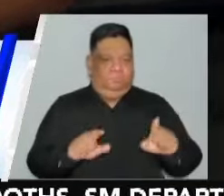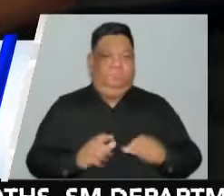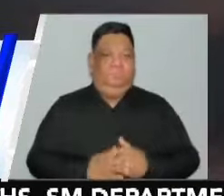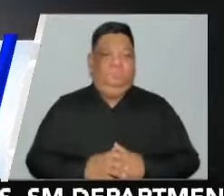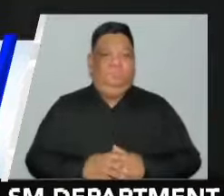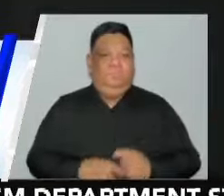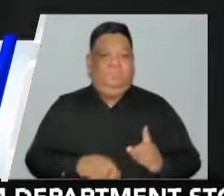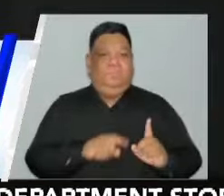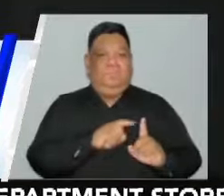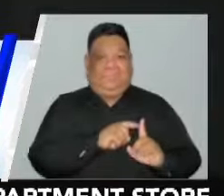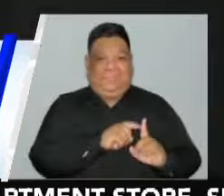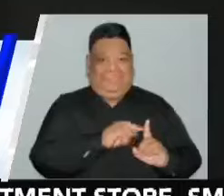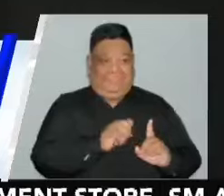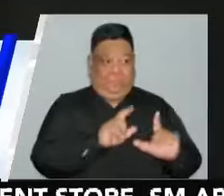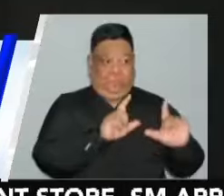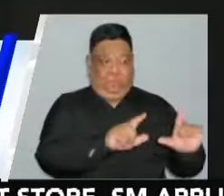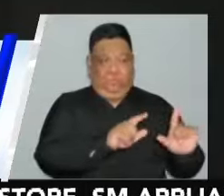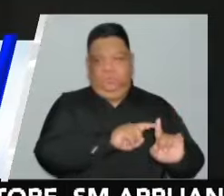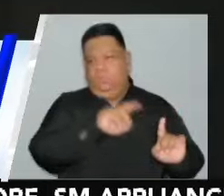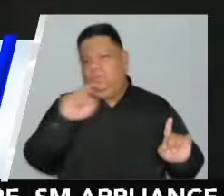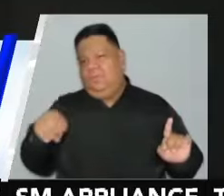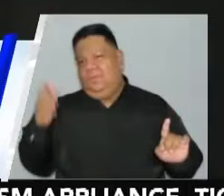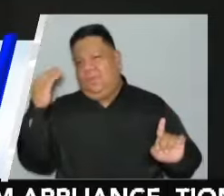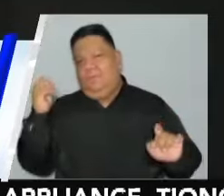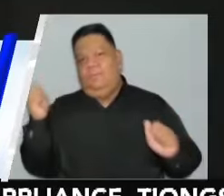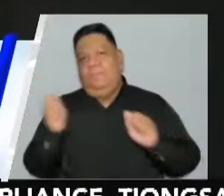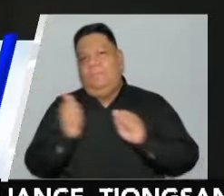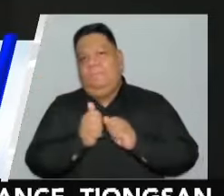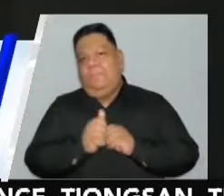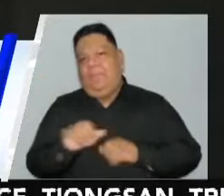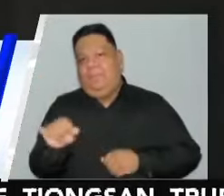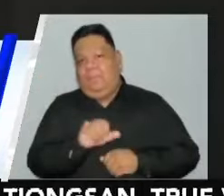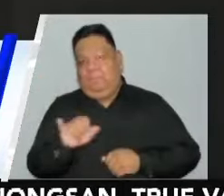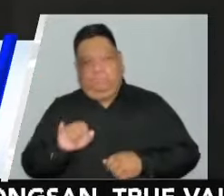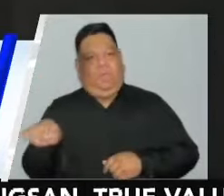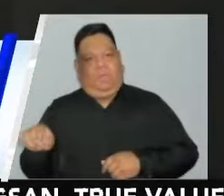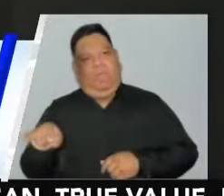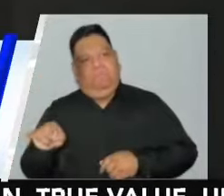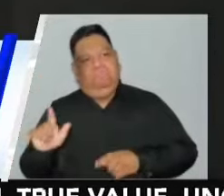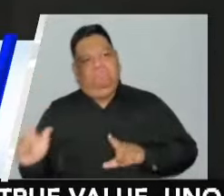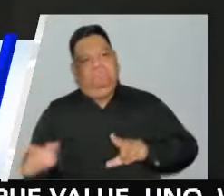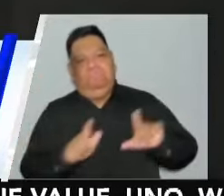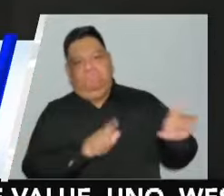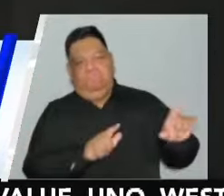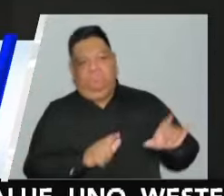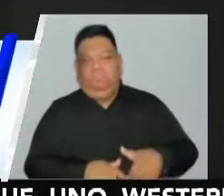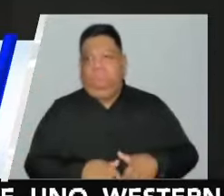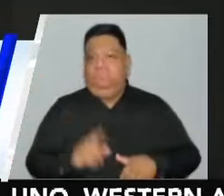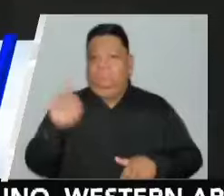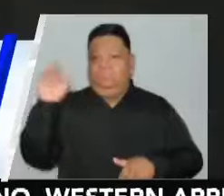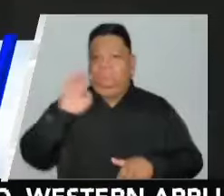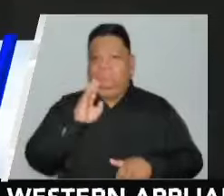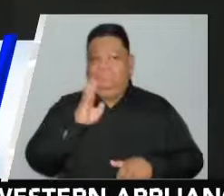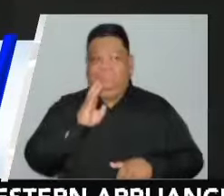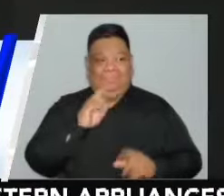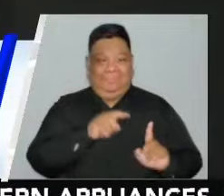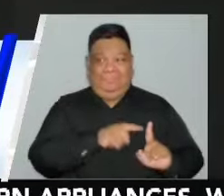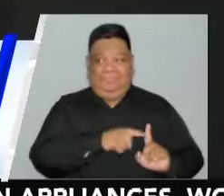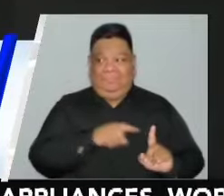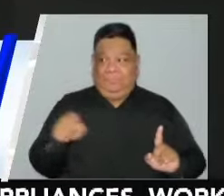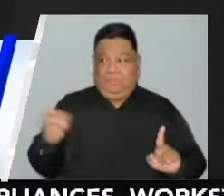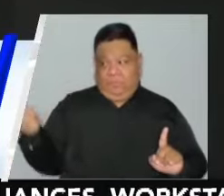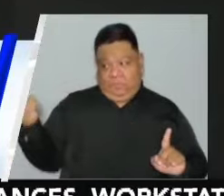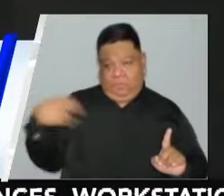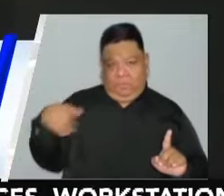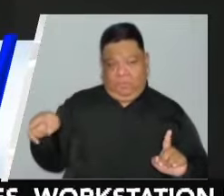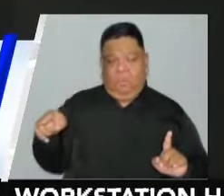kanya. Yung confidential informant namin, dati rin yung tauhan. Kumbaga isa rin yun sa mga nagtutulak dito sa Batasan pero nagbago